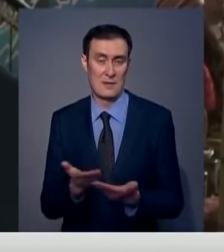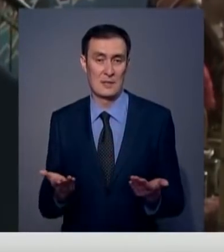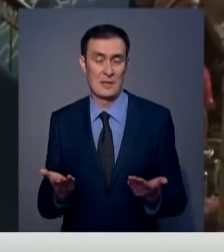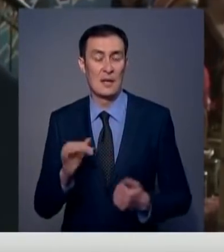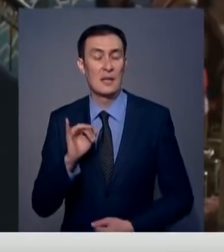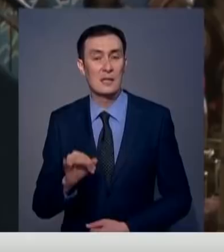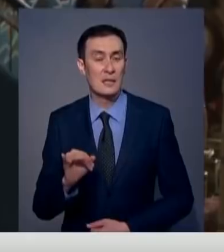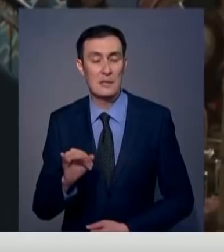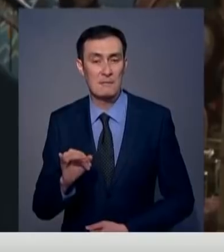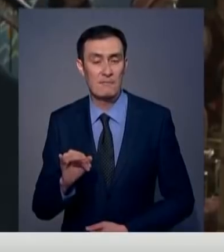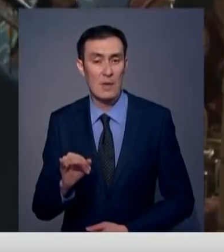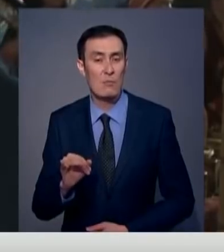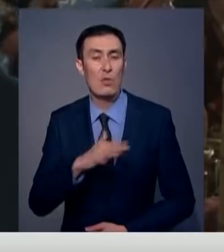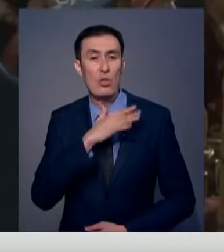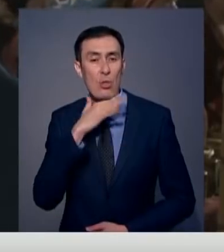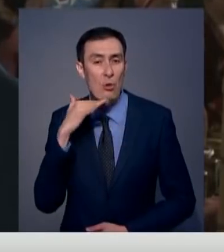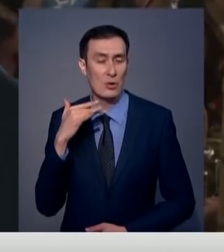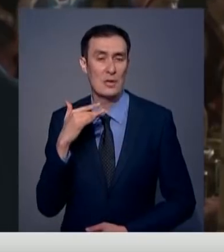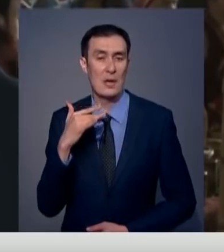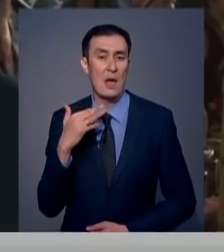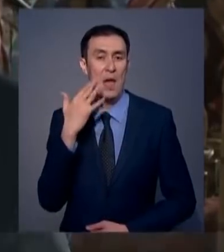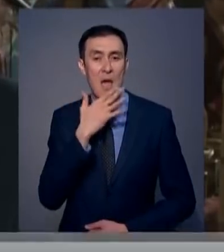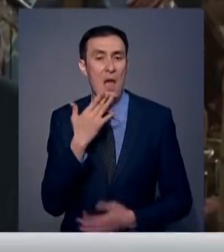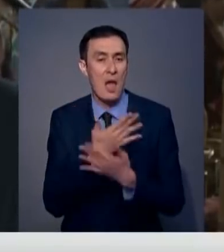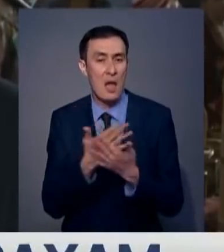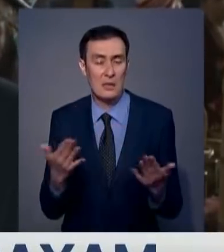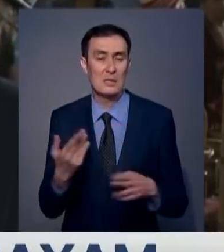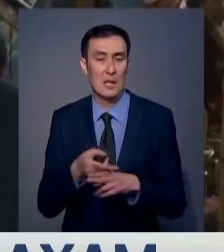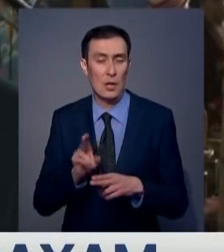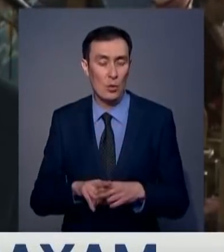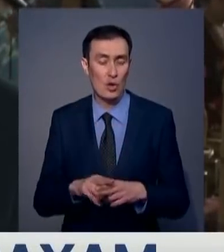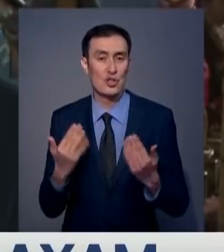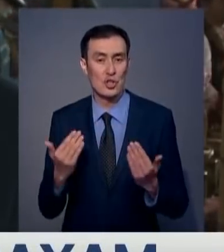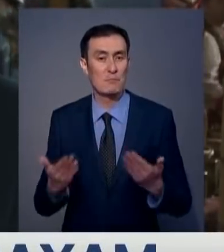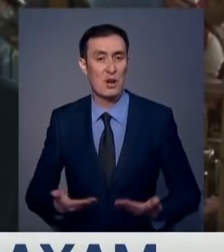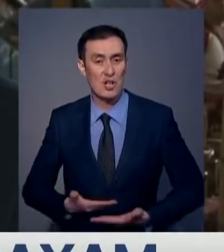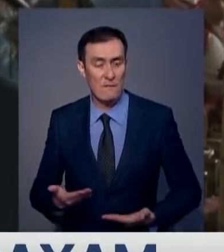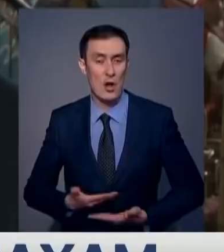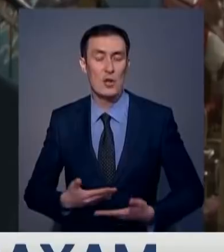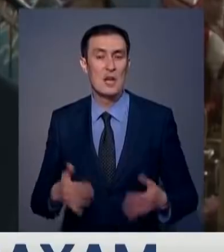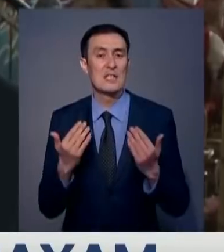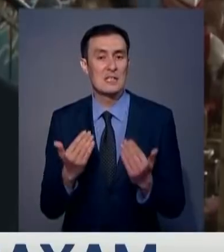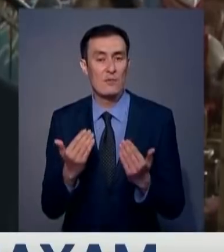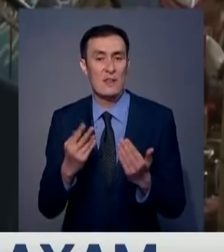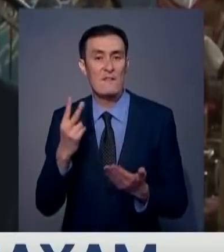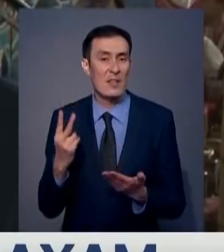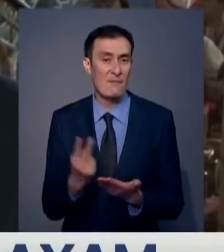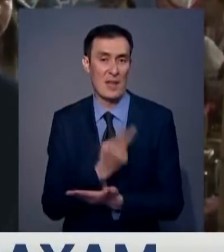И многие этносы, которые проживают здесь, сегодня